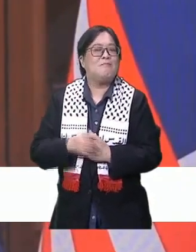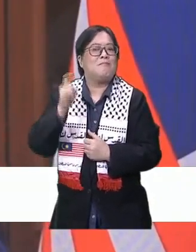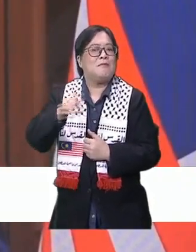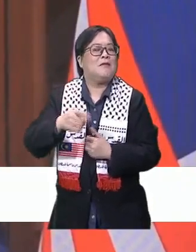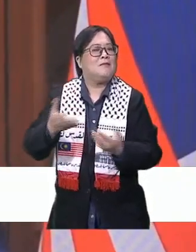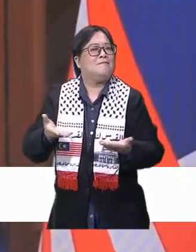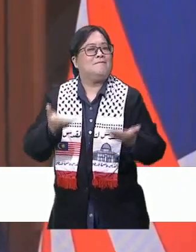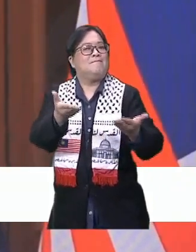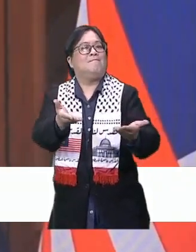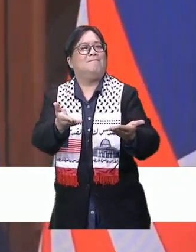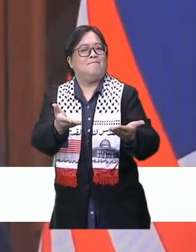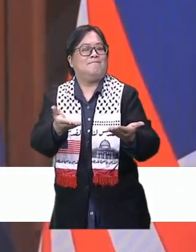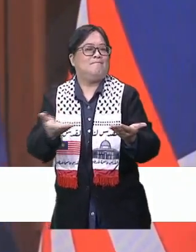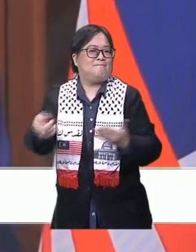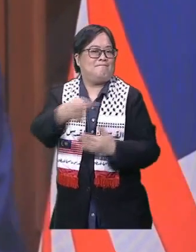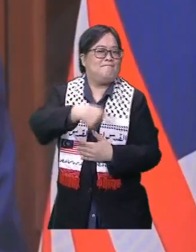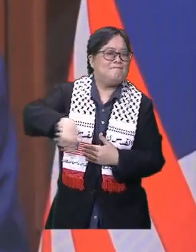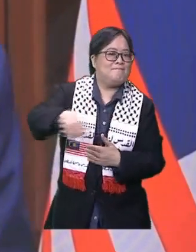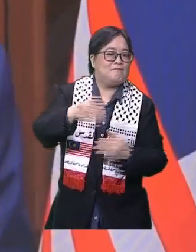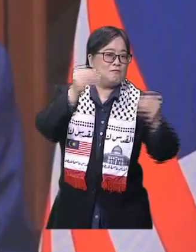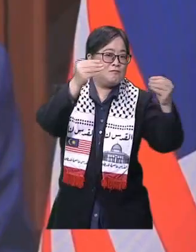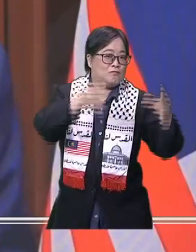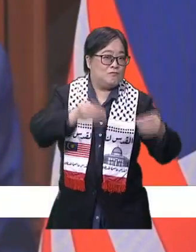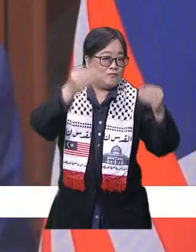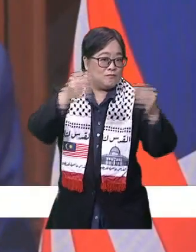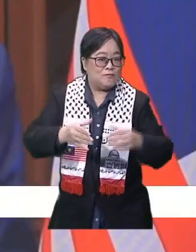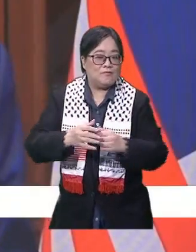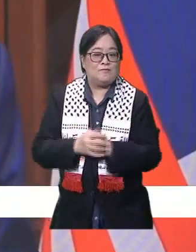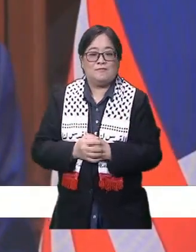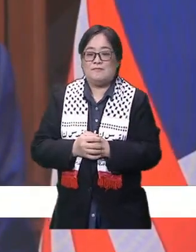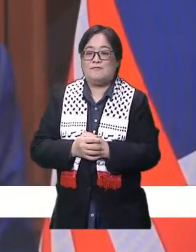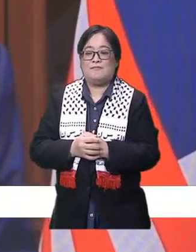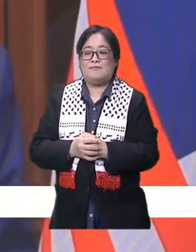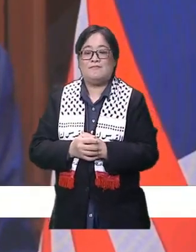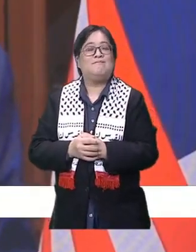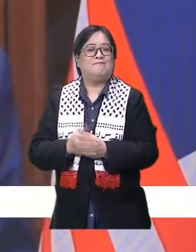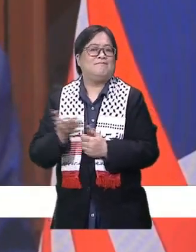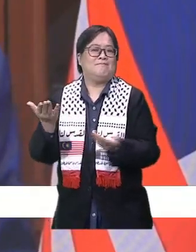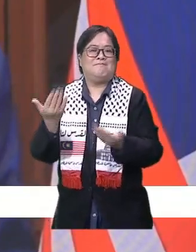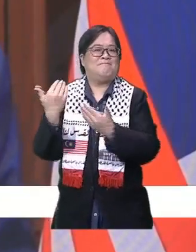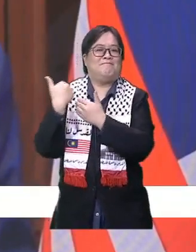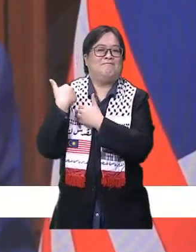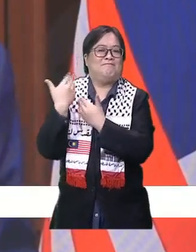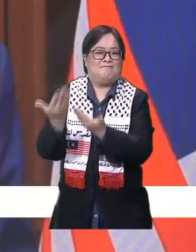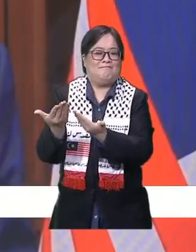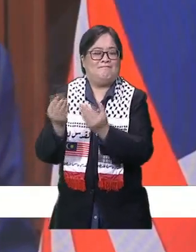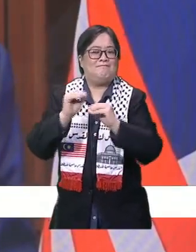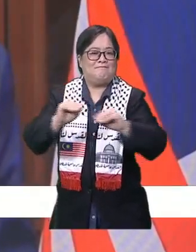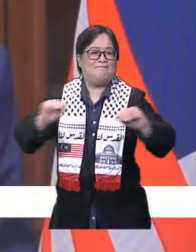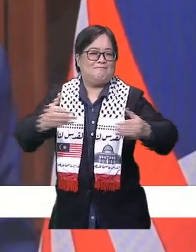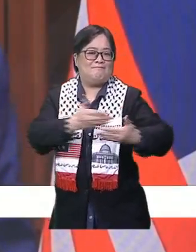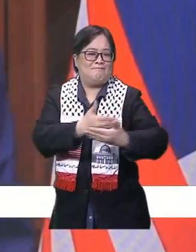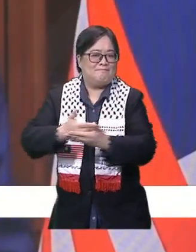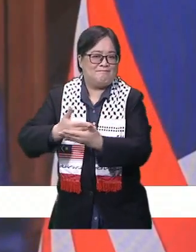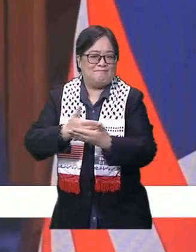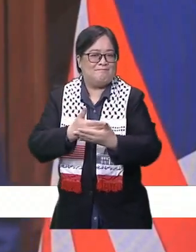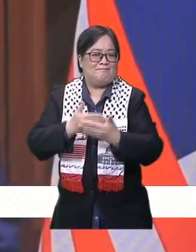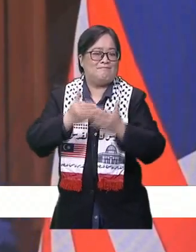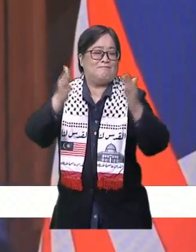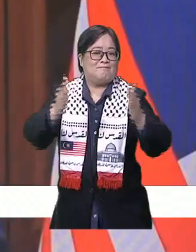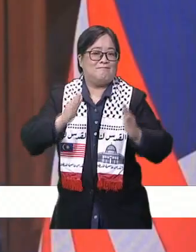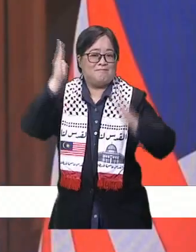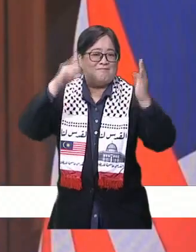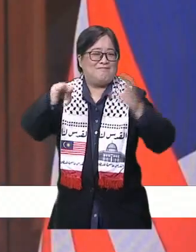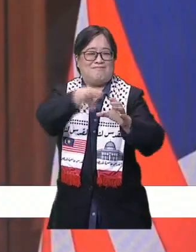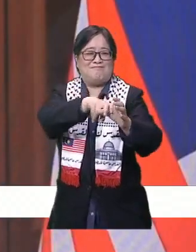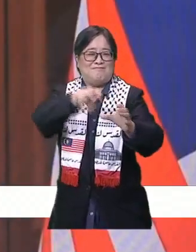dibebankan kerana guru-guru punya tanggungjawab menyelamatkan anak bangsa yang